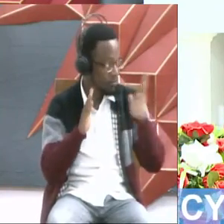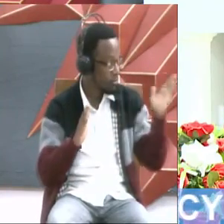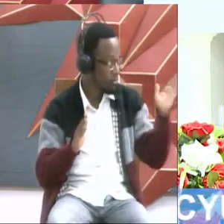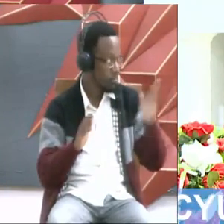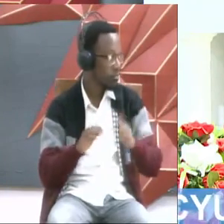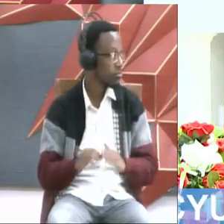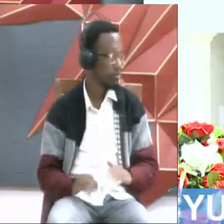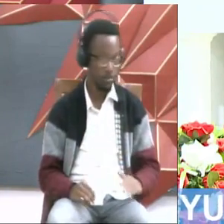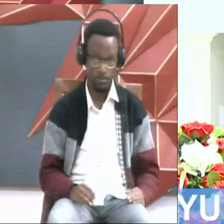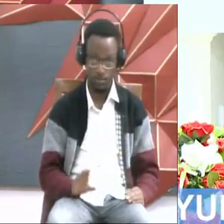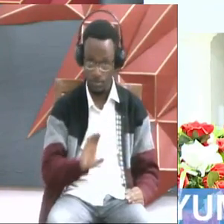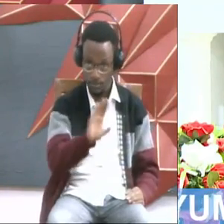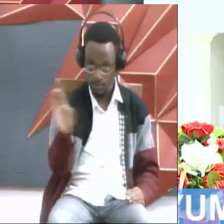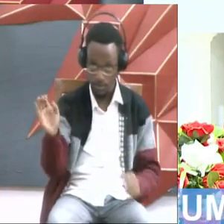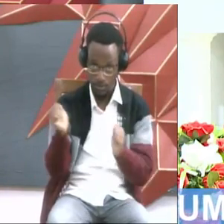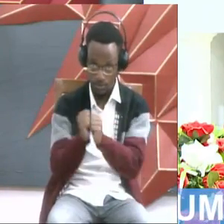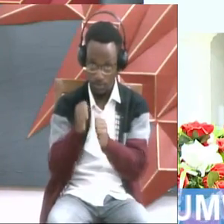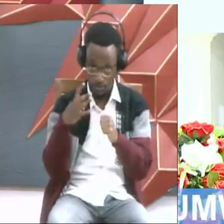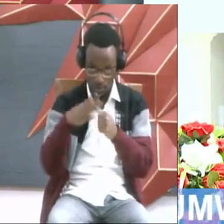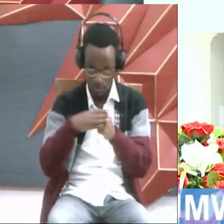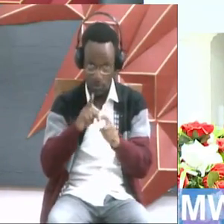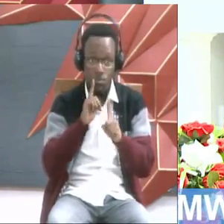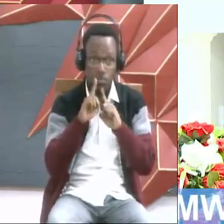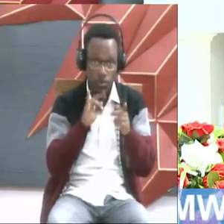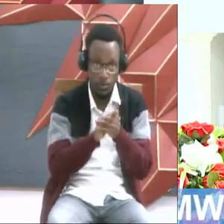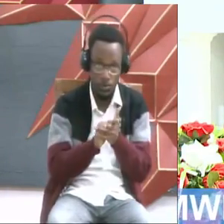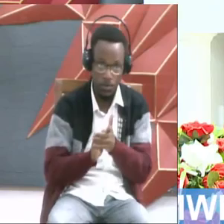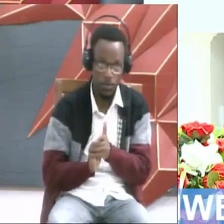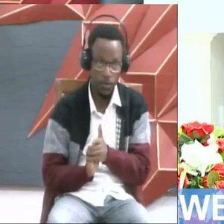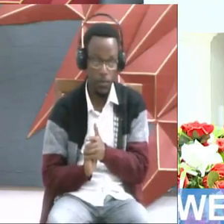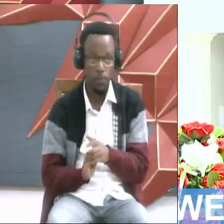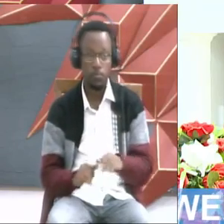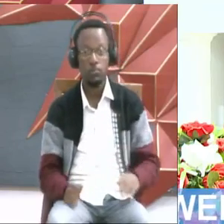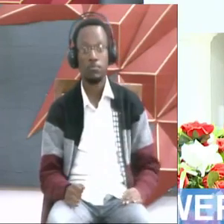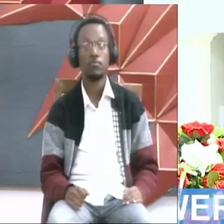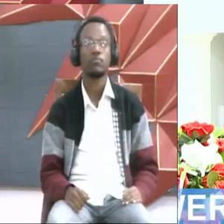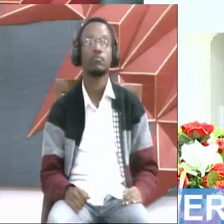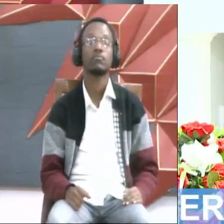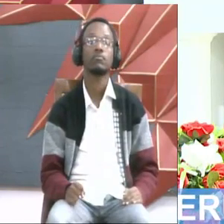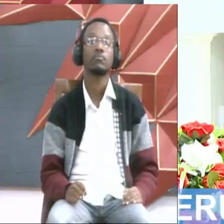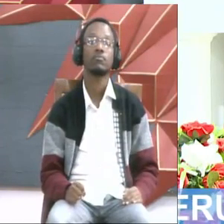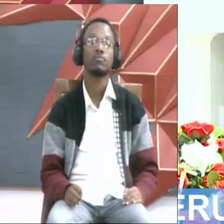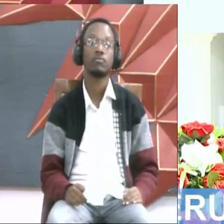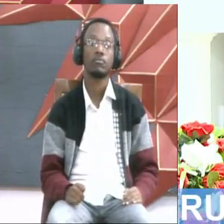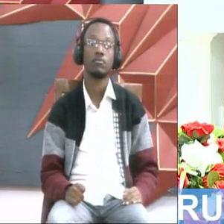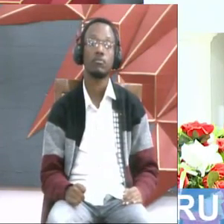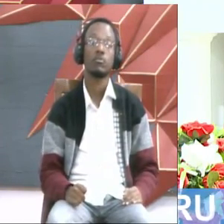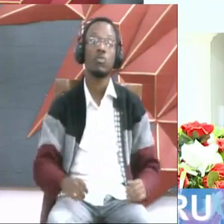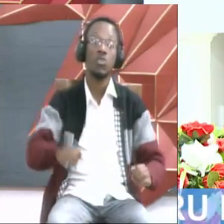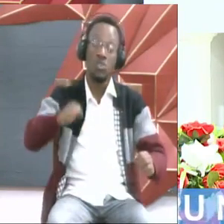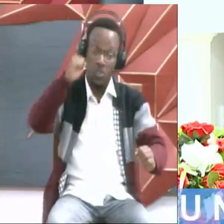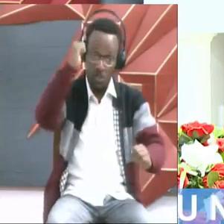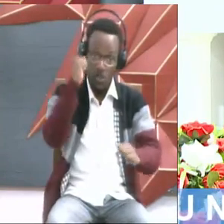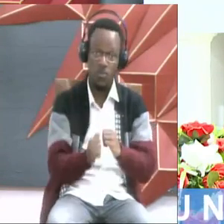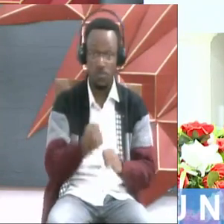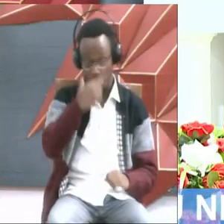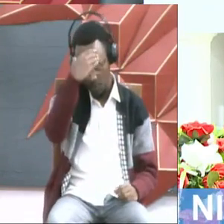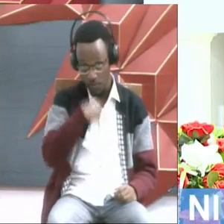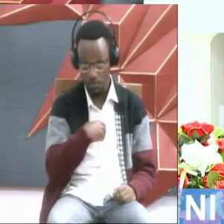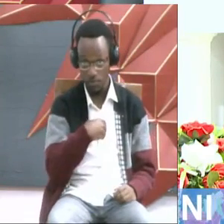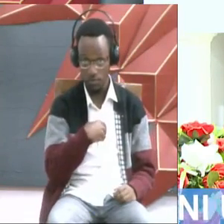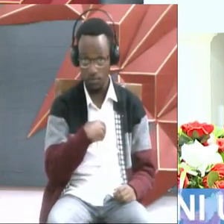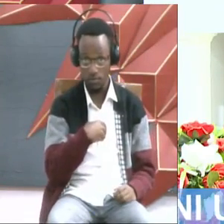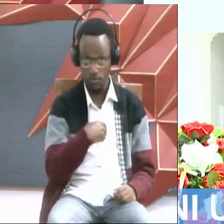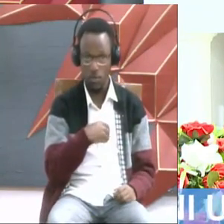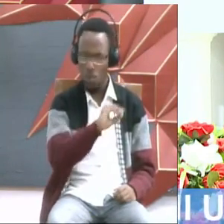écoute ma soeur au verset 19 on dit Nous tout celui